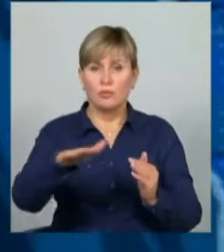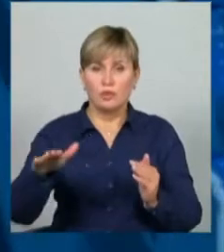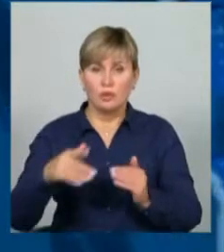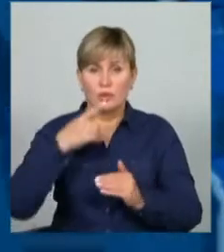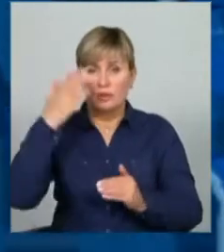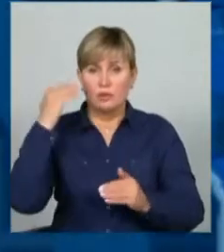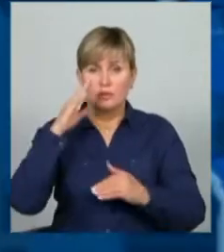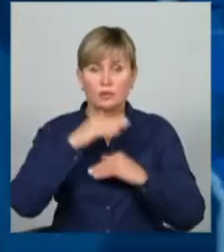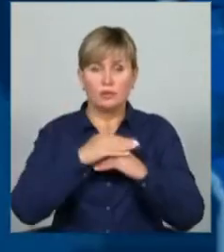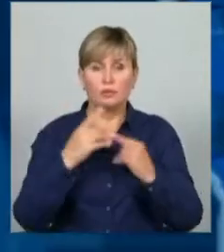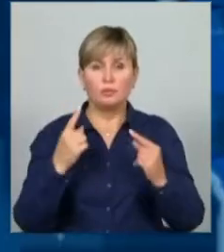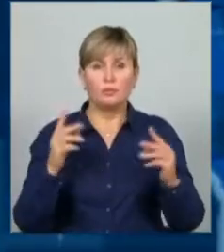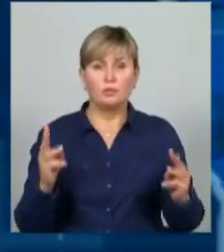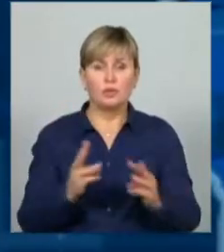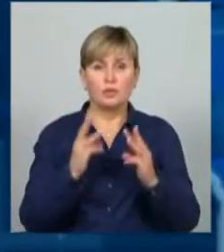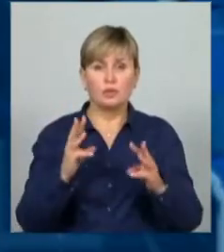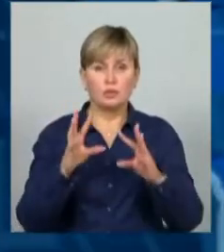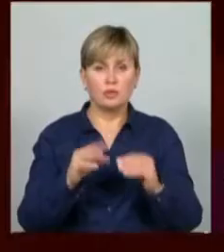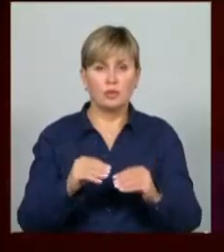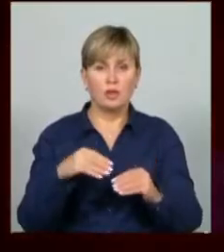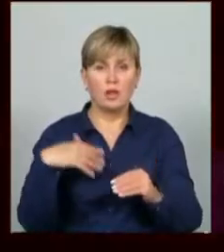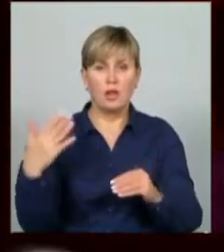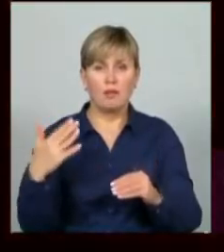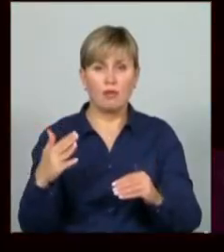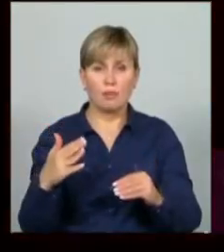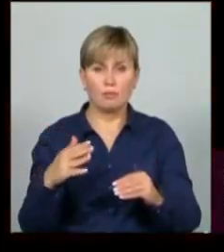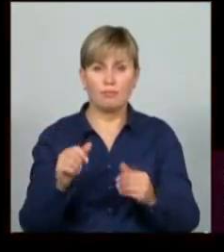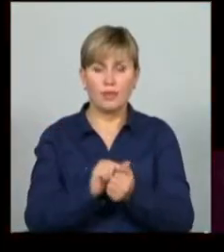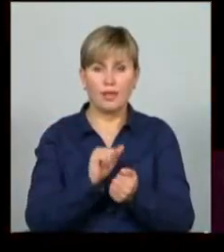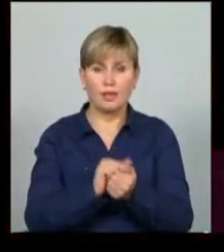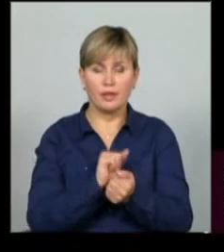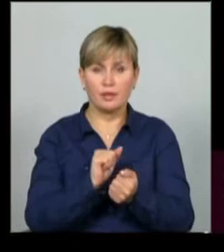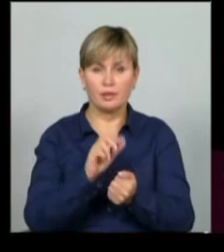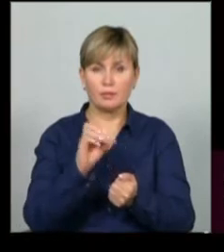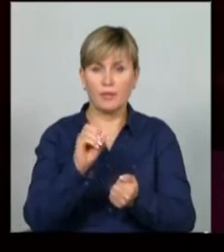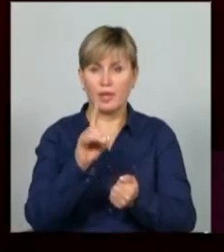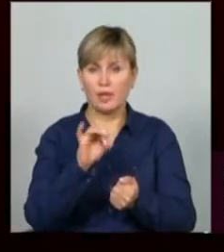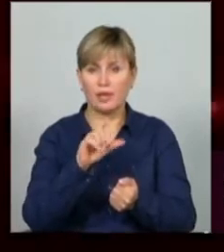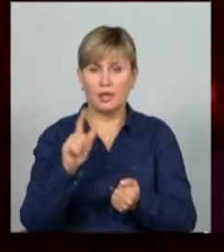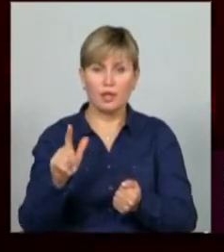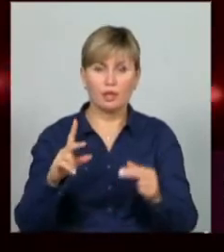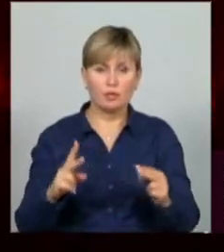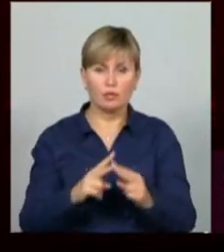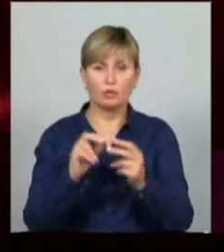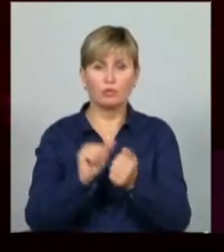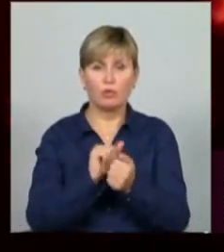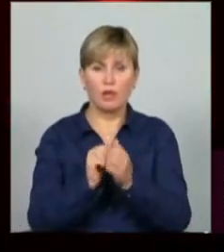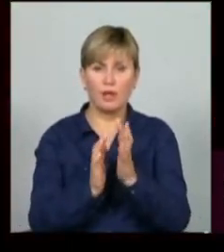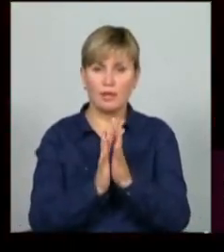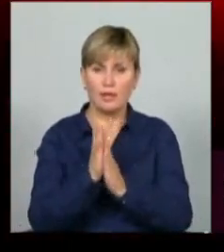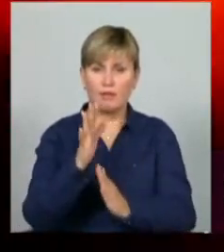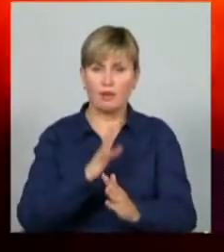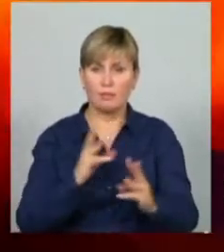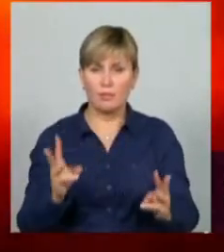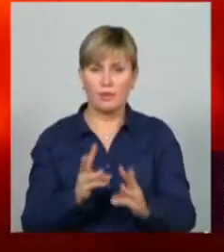Минувшим вечером крупный пожар тушили на левом берегу Нур-Султана. На территории около 2 гектаров загорелась сухая трава. На место